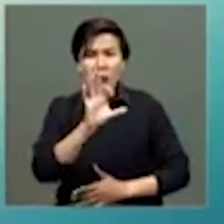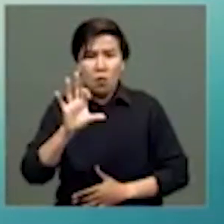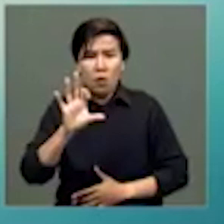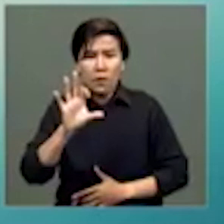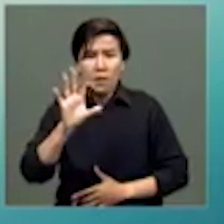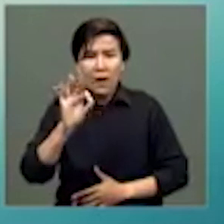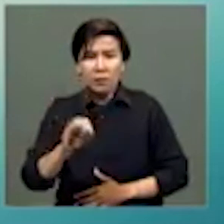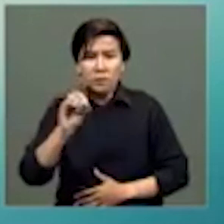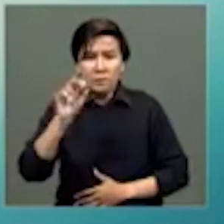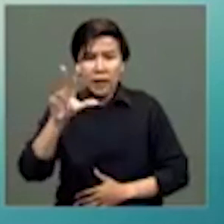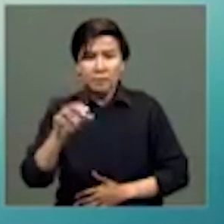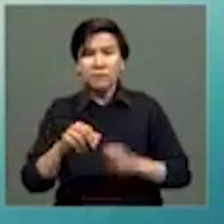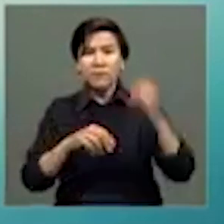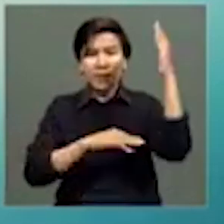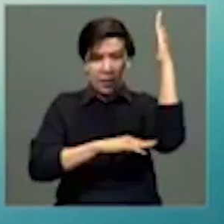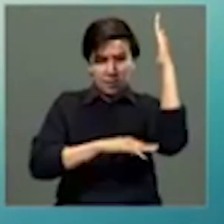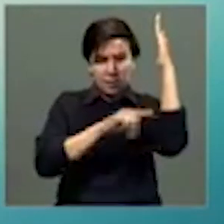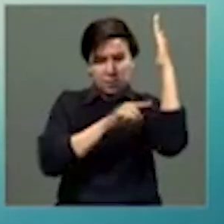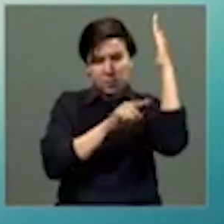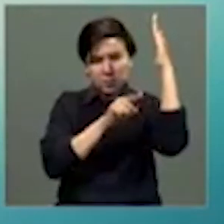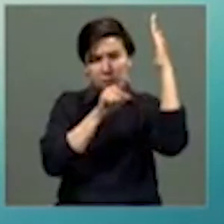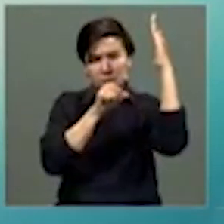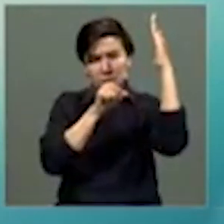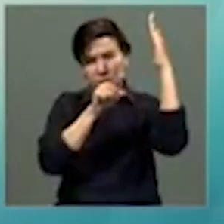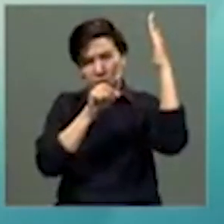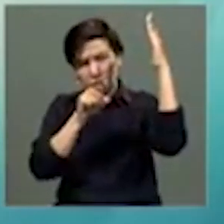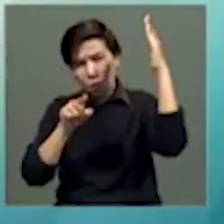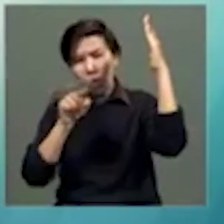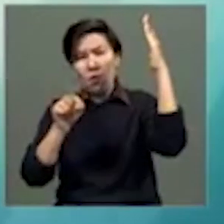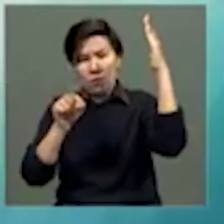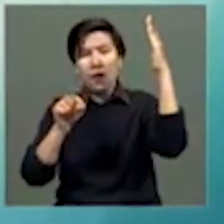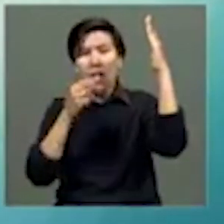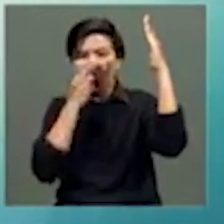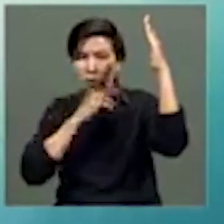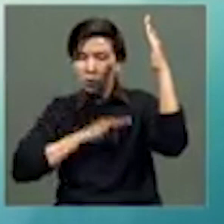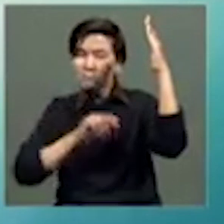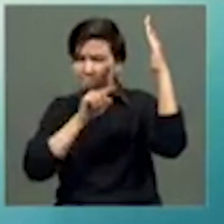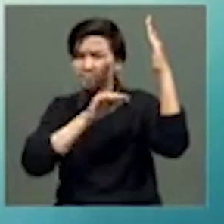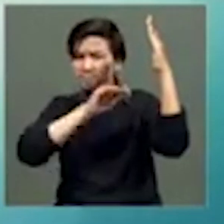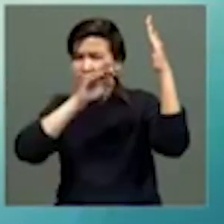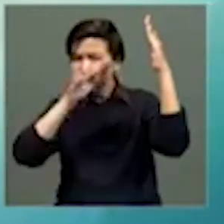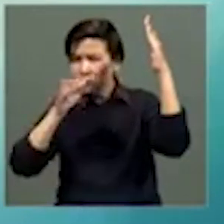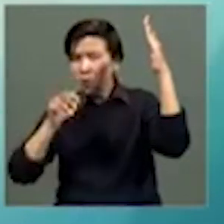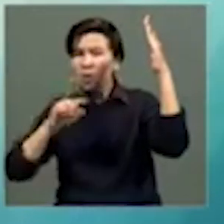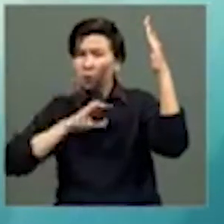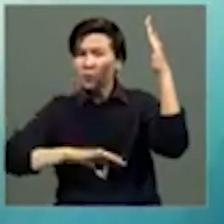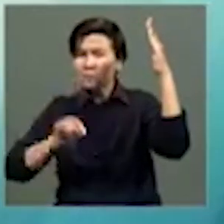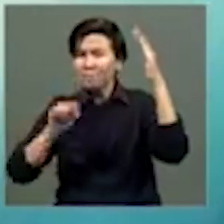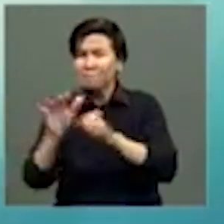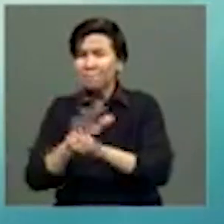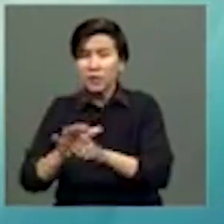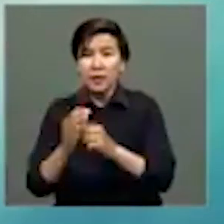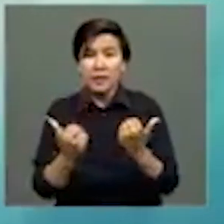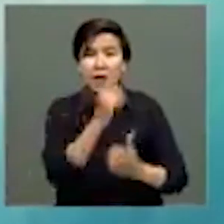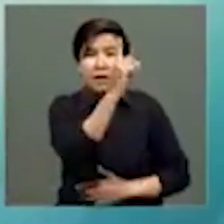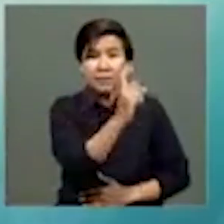ฟก็ยังคงปักลงนะคะทิศทางน่าจะเป็นไปอย่างที่พวกเราทุกคนพอใจค่ะไปดูรายละเอียดของผู้ที่เสียชีวิต